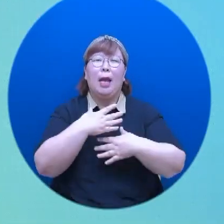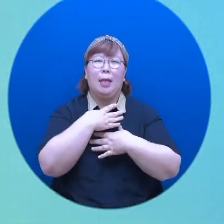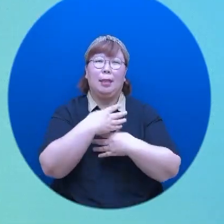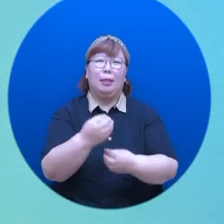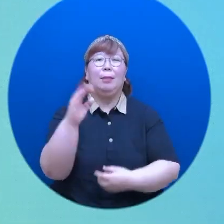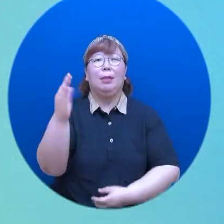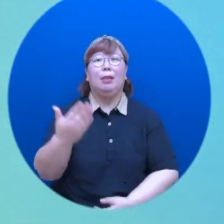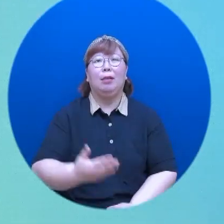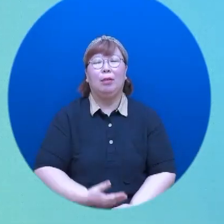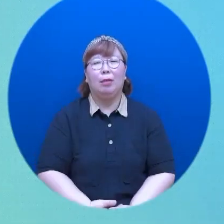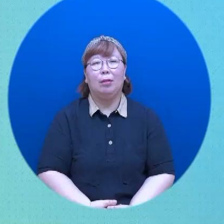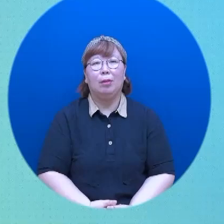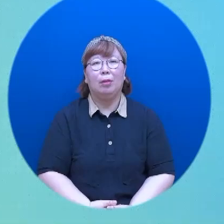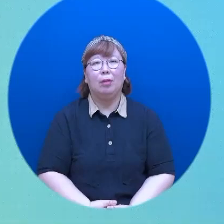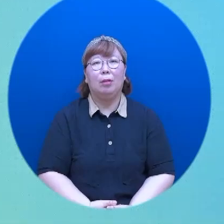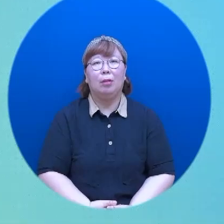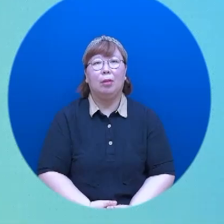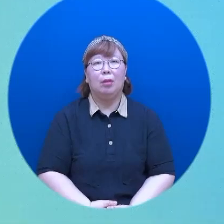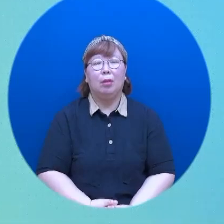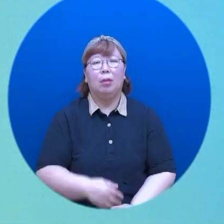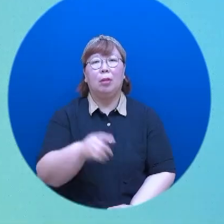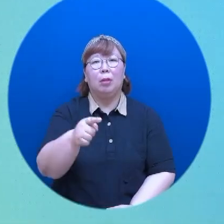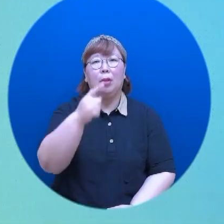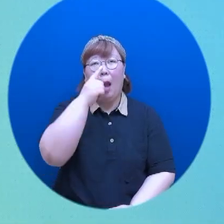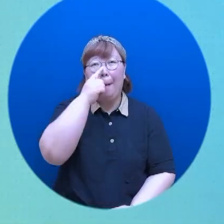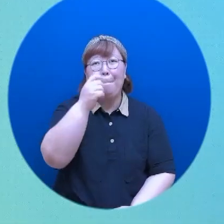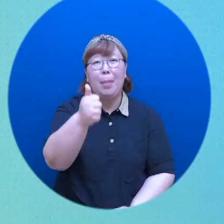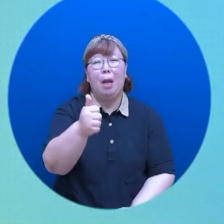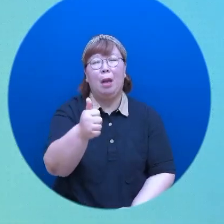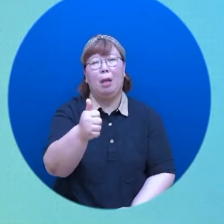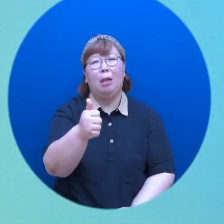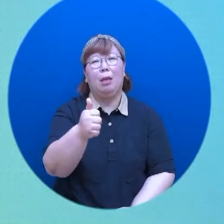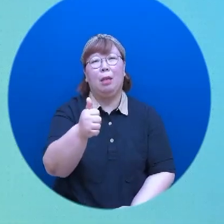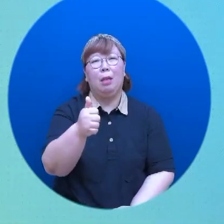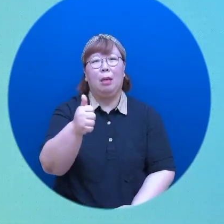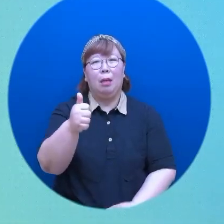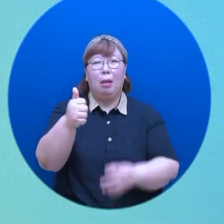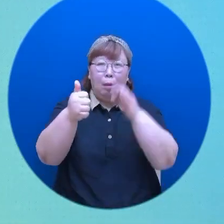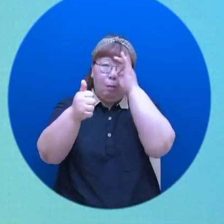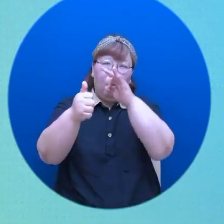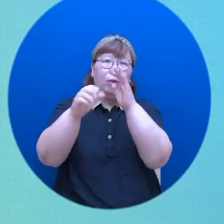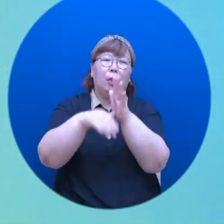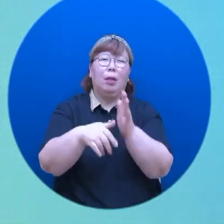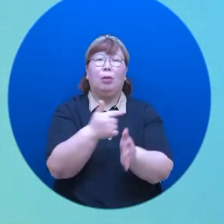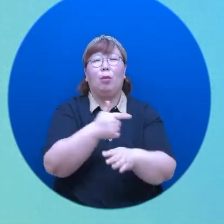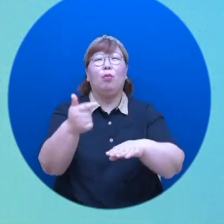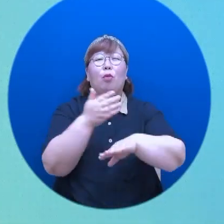돼요. 그리고 그 아빠가 너무 고맙습니다.